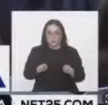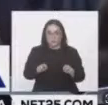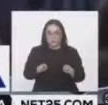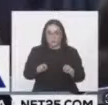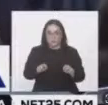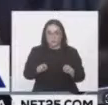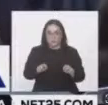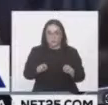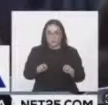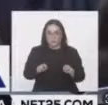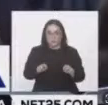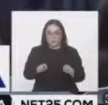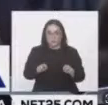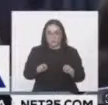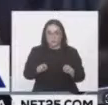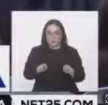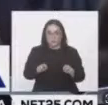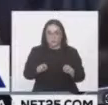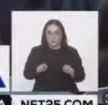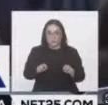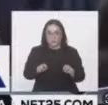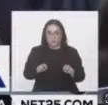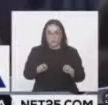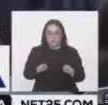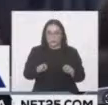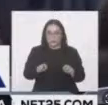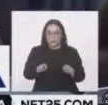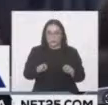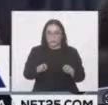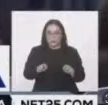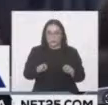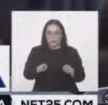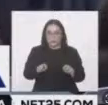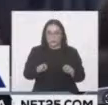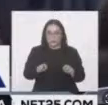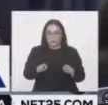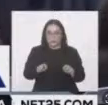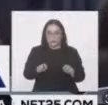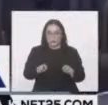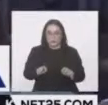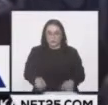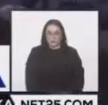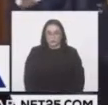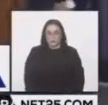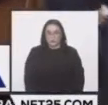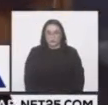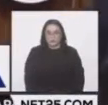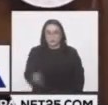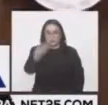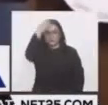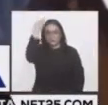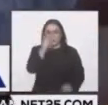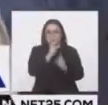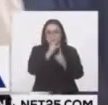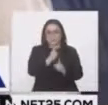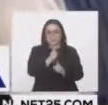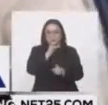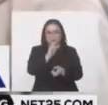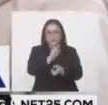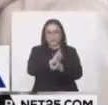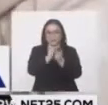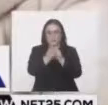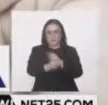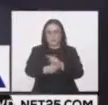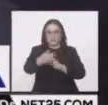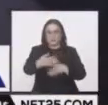se ferer oh binalik oh ' ba Dela Rosa hindi niya babaguhin